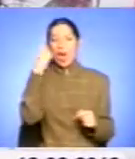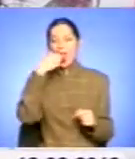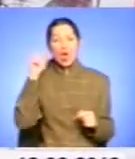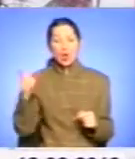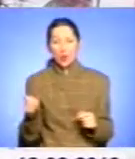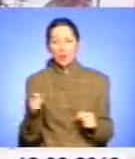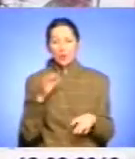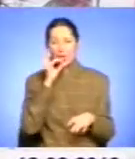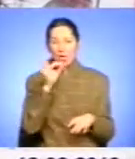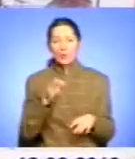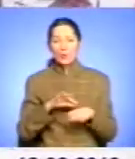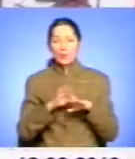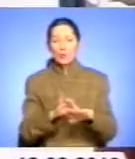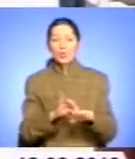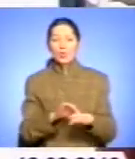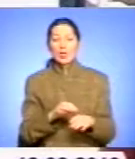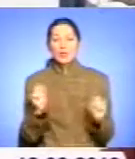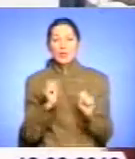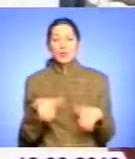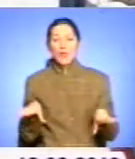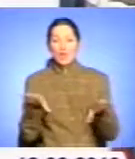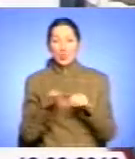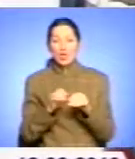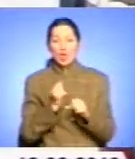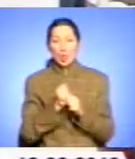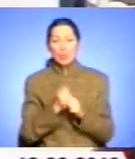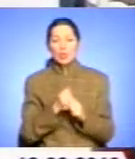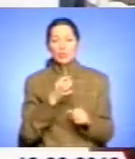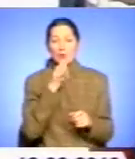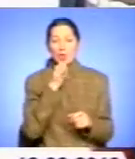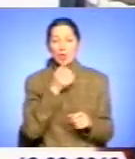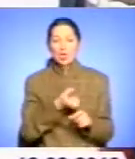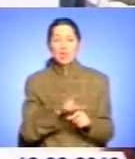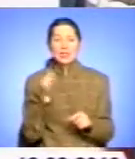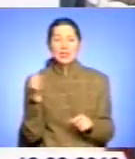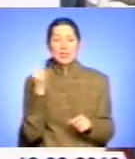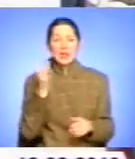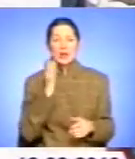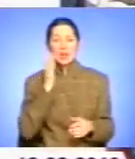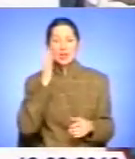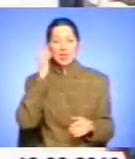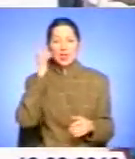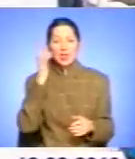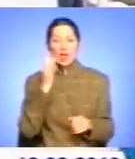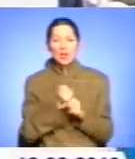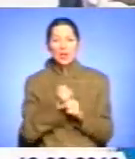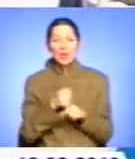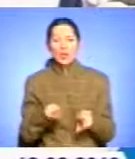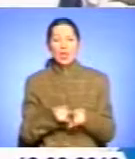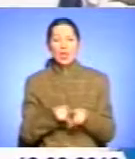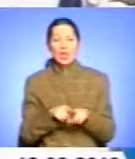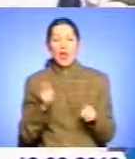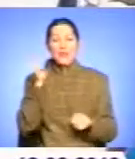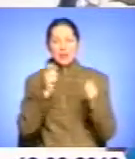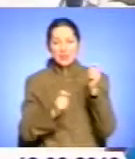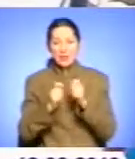спільній роботі захоплює. Дуже цікава, на мою думку, ідея зробити такий фестиваль,